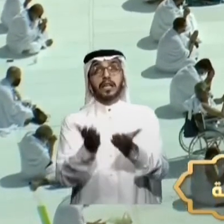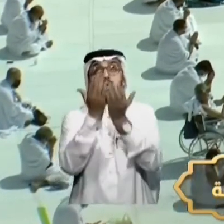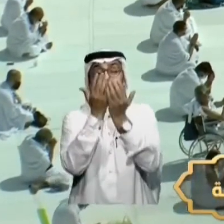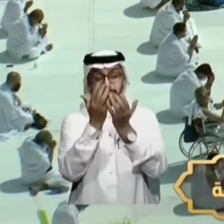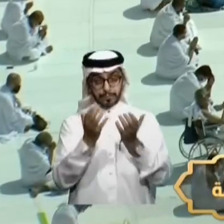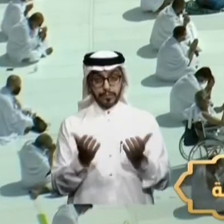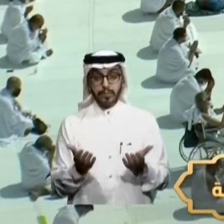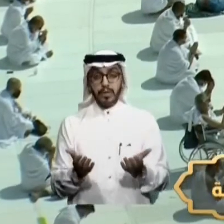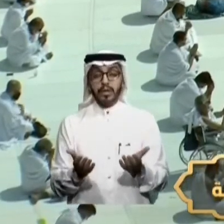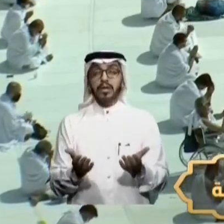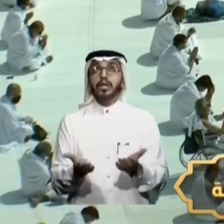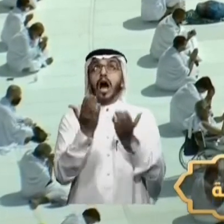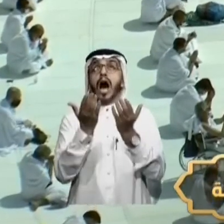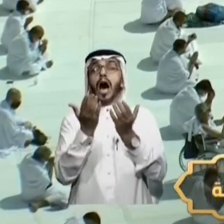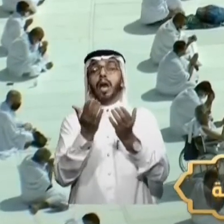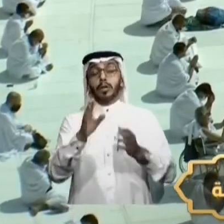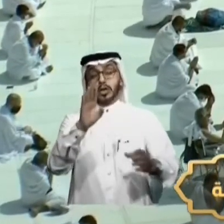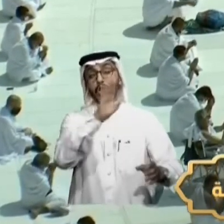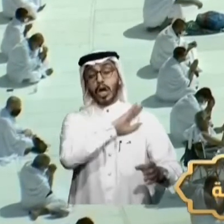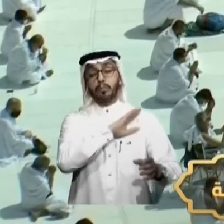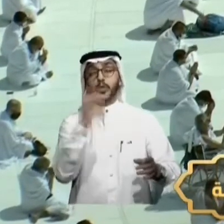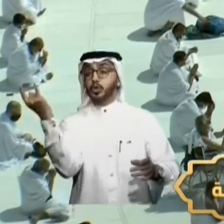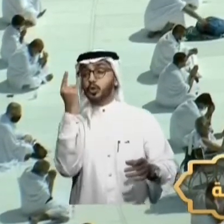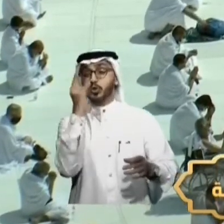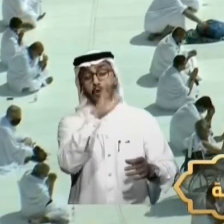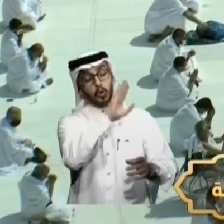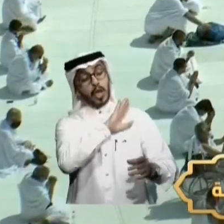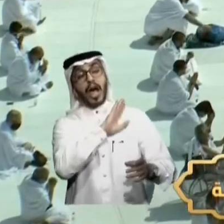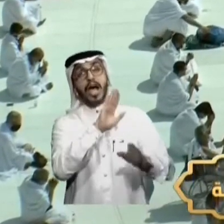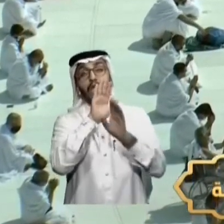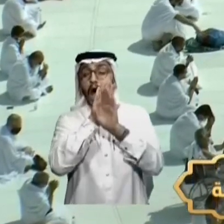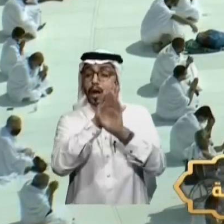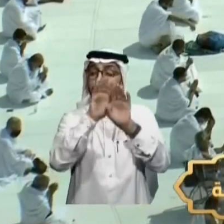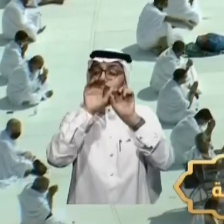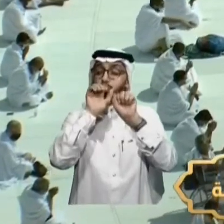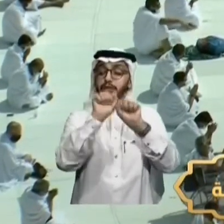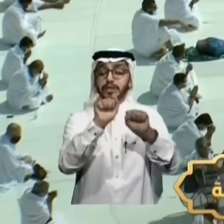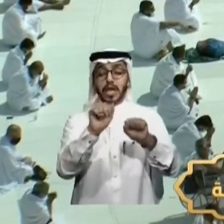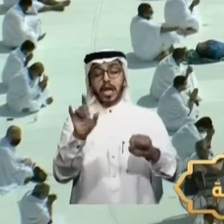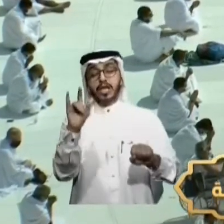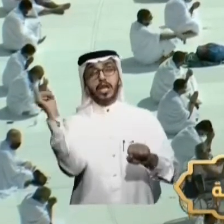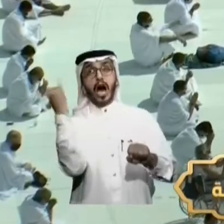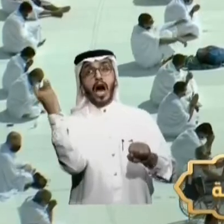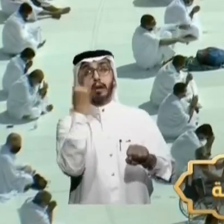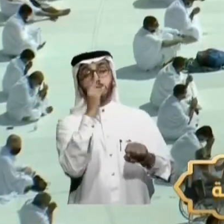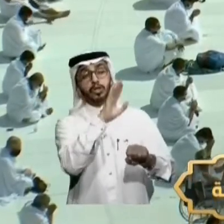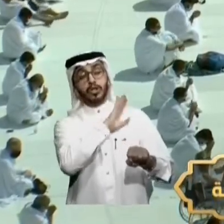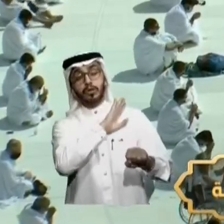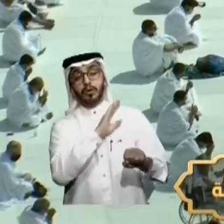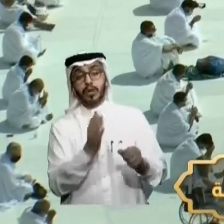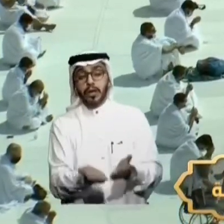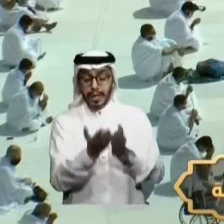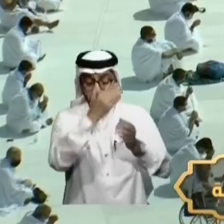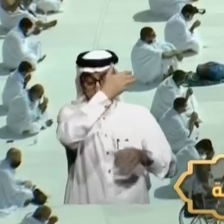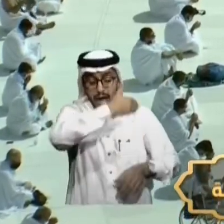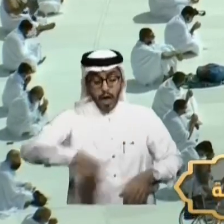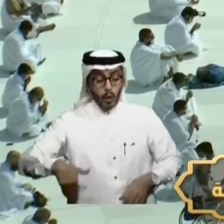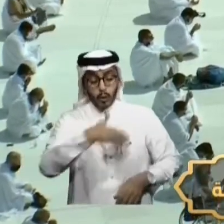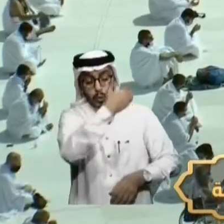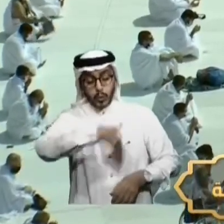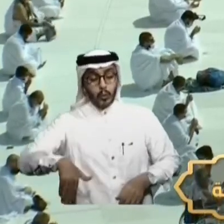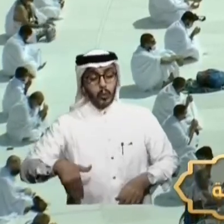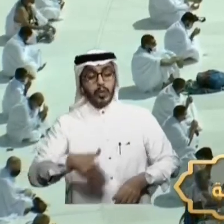العالمين. اللهم انصر جنودنا، اللهم انصر جنودنا ورجال أمننا المرابطين